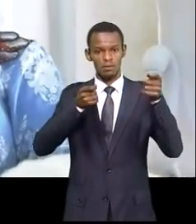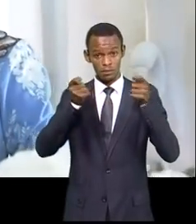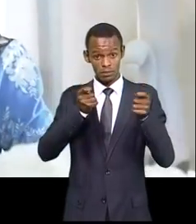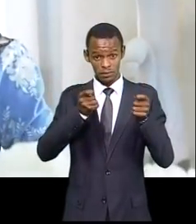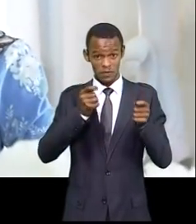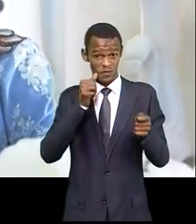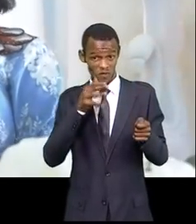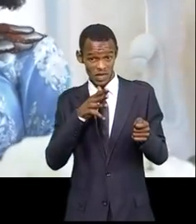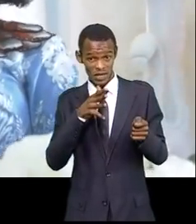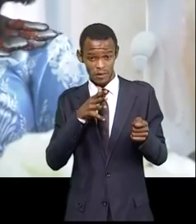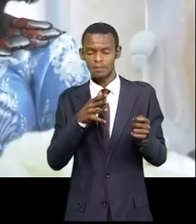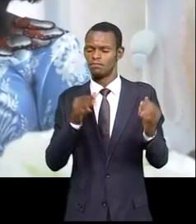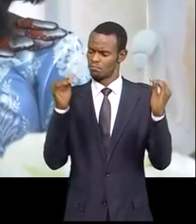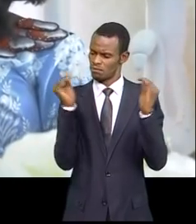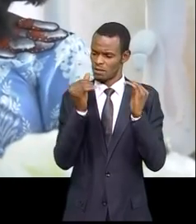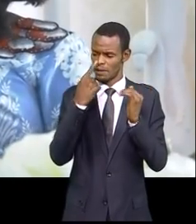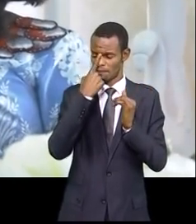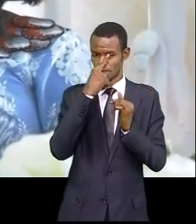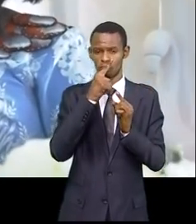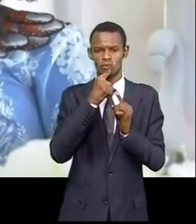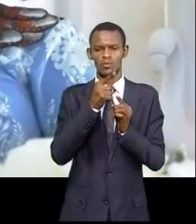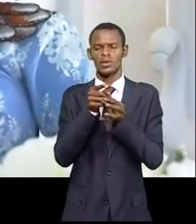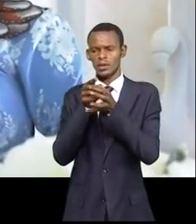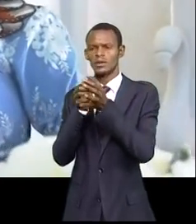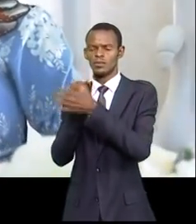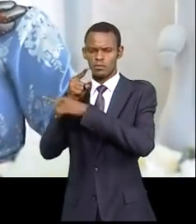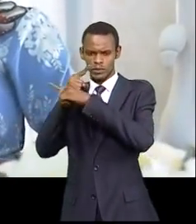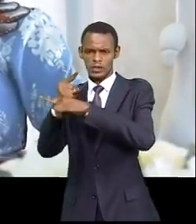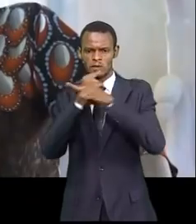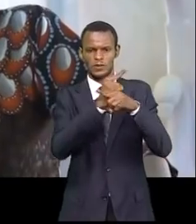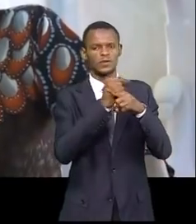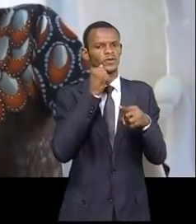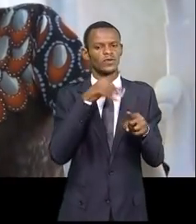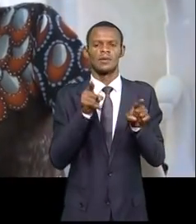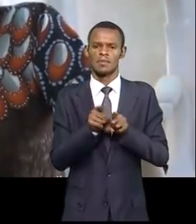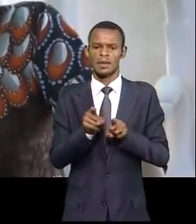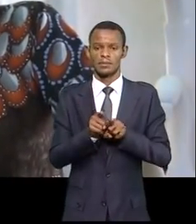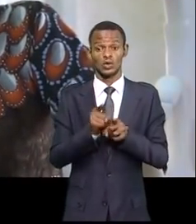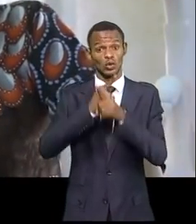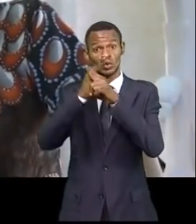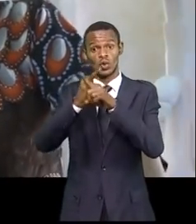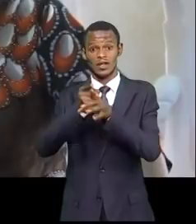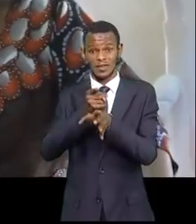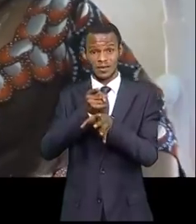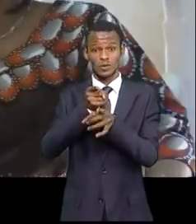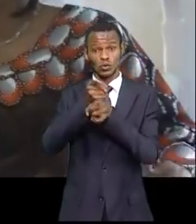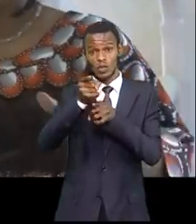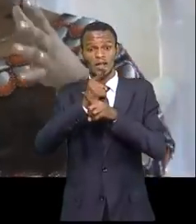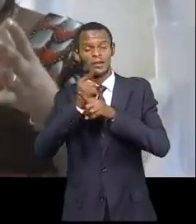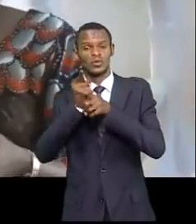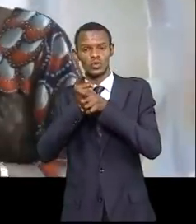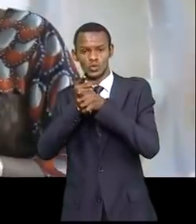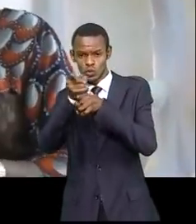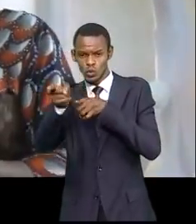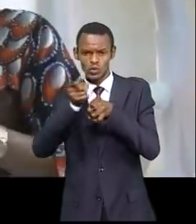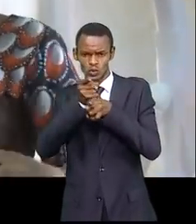kobe 19 pour conscientiser cp les droits de la femme et tous les droits y met mais beaucoup plus à revendiquer madame et cabaud mushin ab